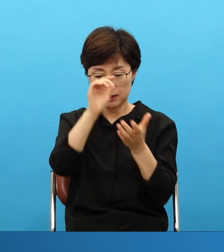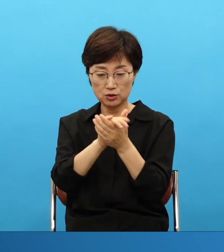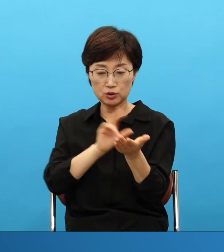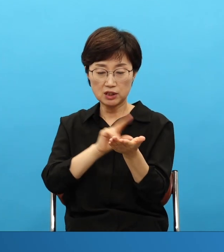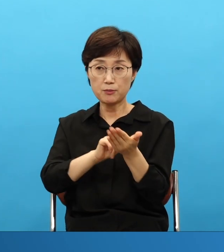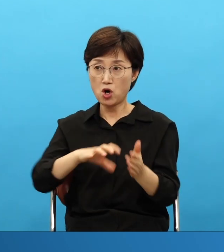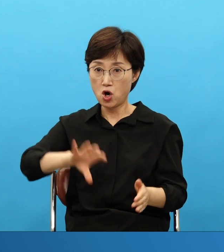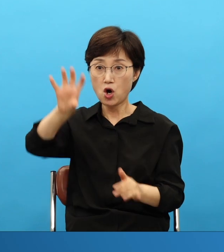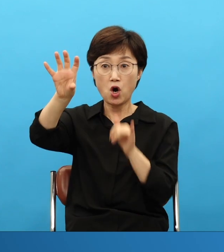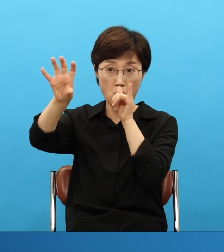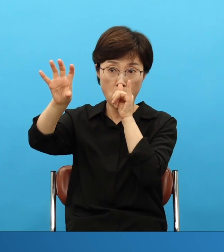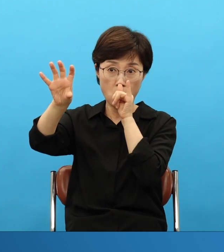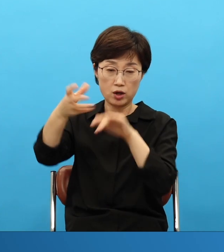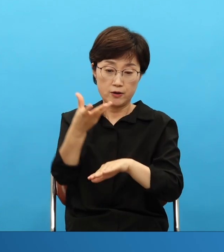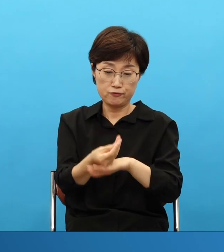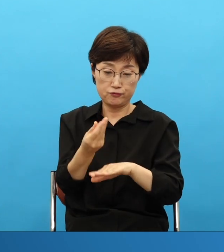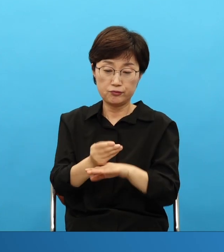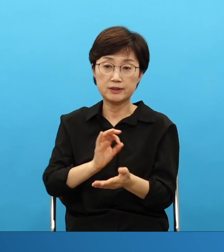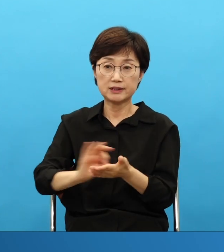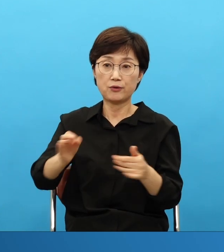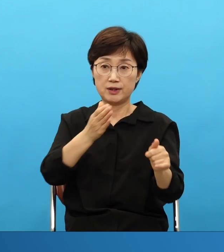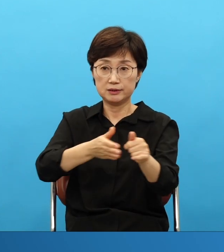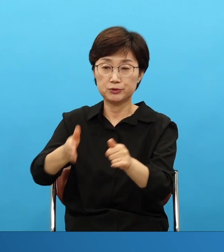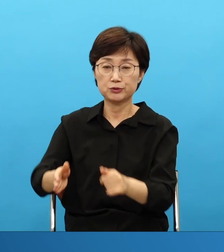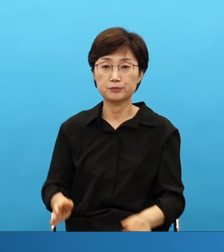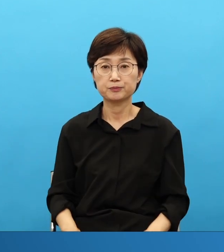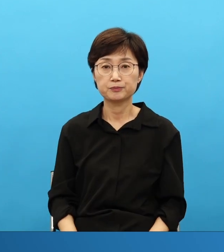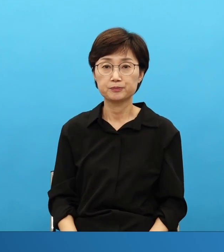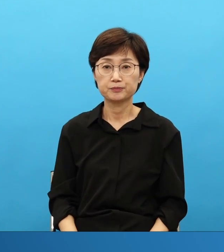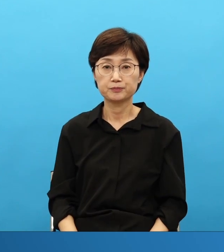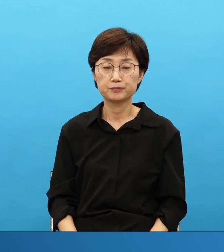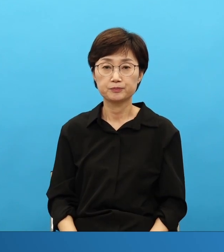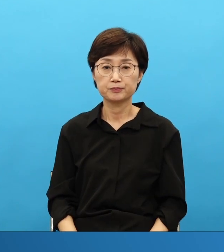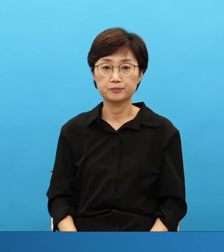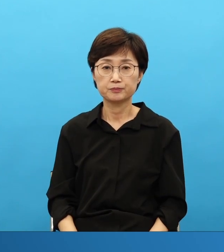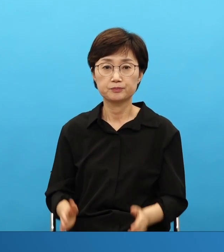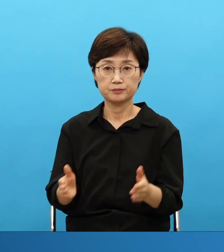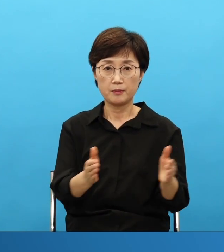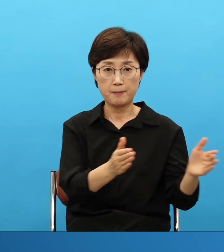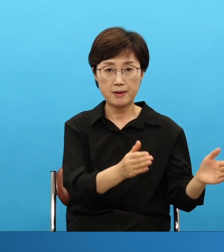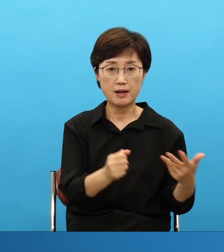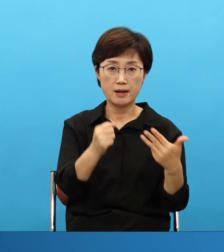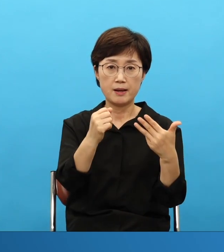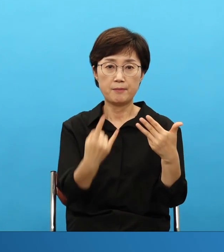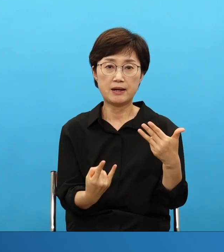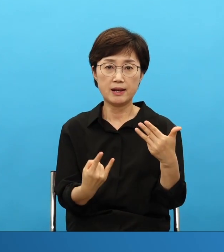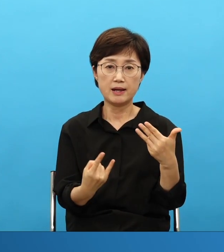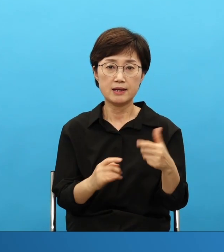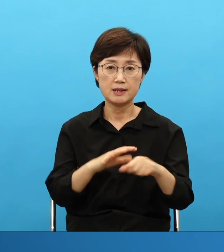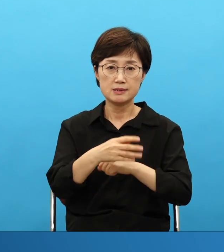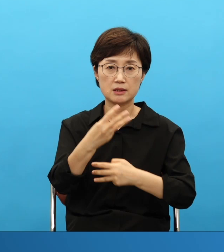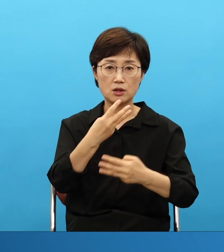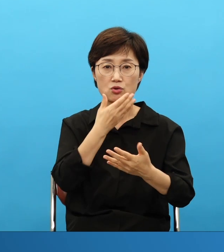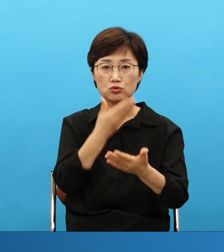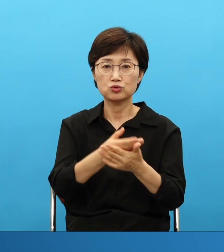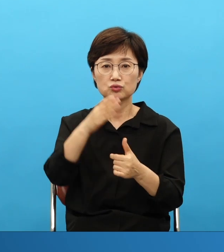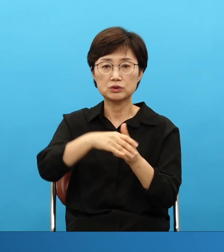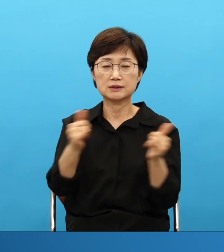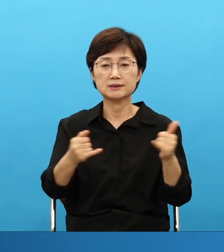위아 KR 다운로드 받을 수 있습니다 제 8회 2024 세계 중직자 대회가